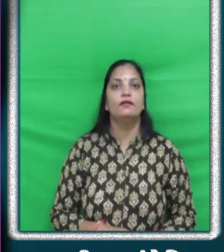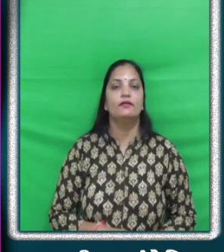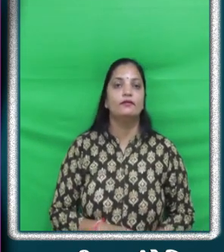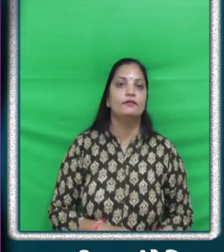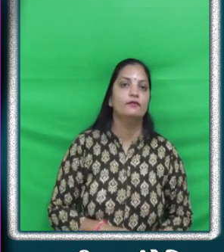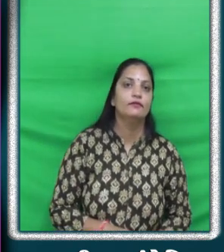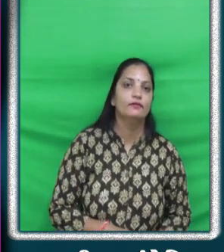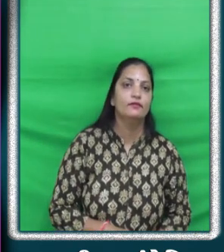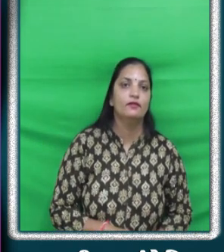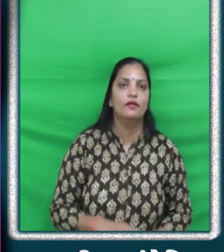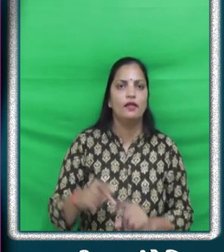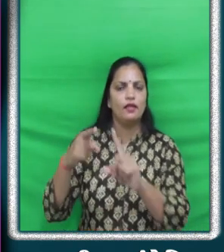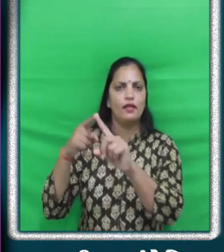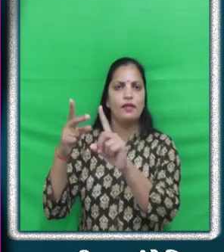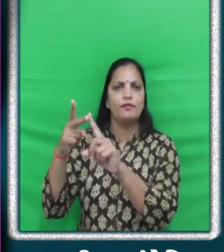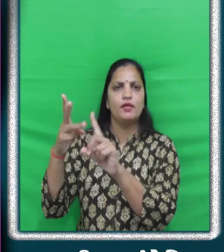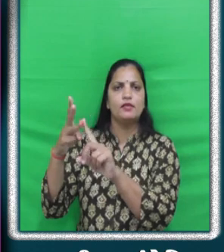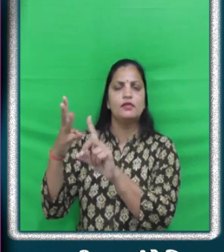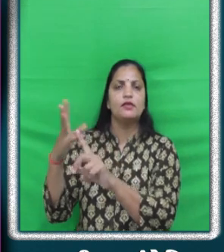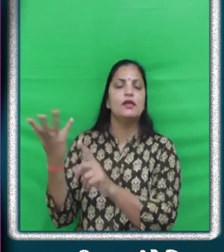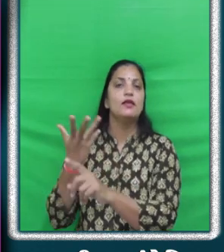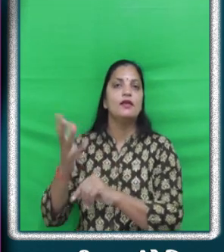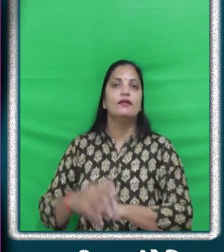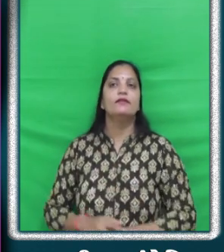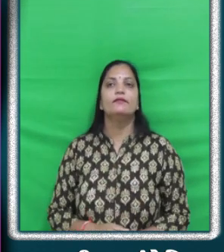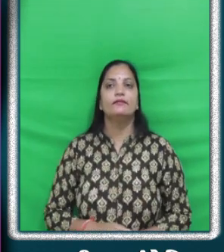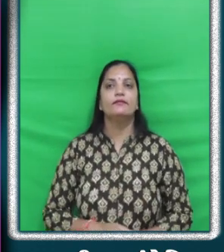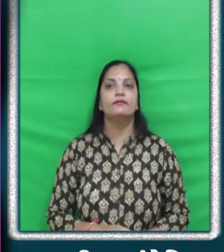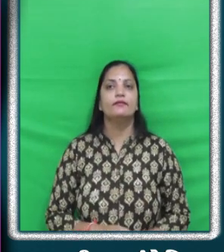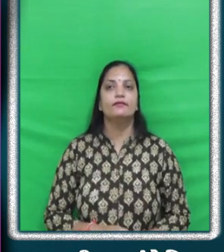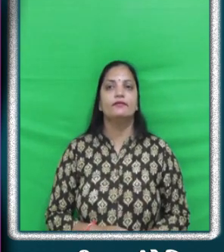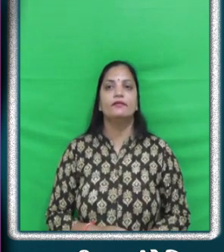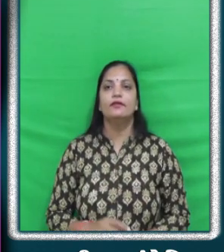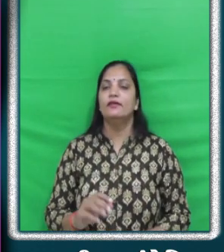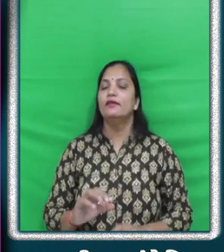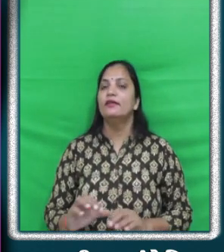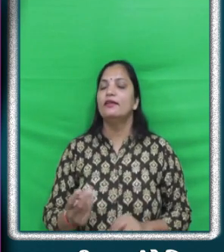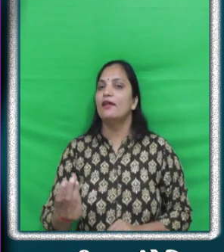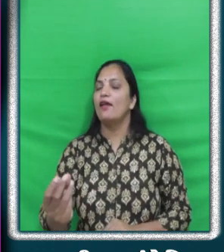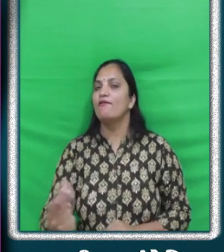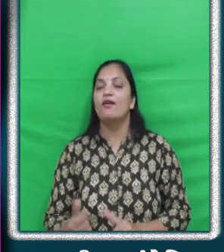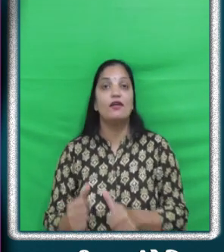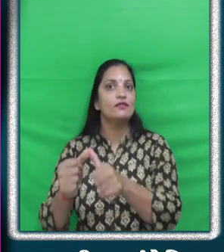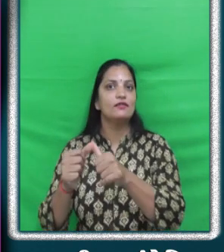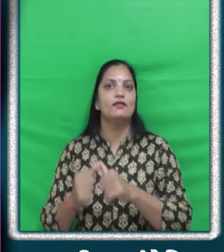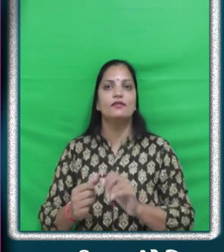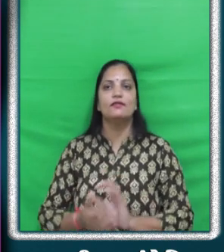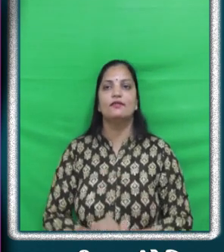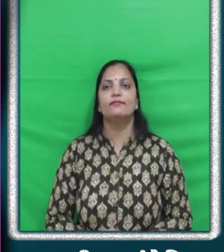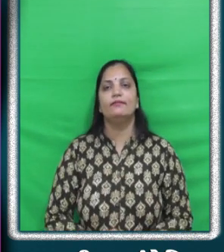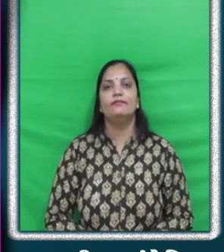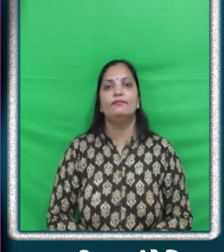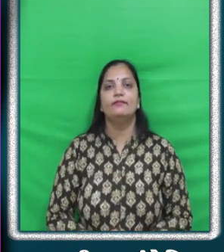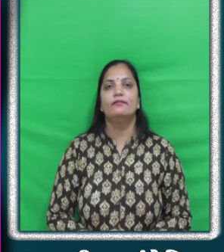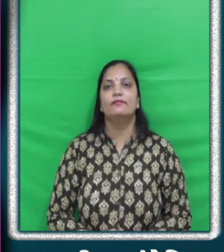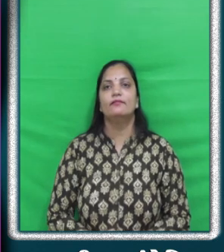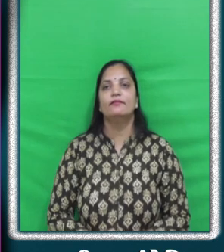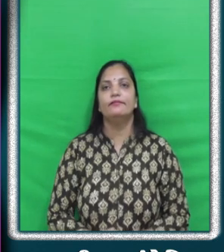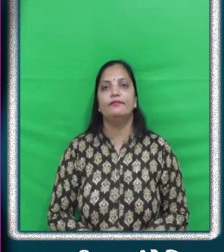ઉભયજીવી, માત્ર ઉભયજીવી, ઉભયજીવી અને સરીસૃપ કે માત્ર મત્સ્ય, એ બી સી ડી ટાઈપ કરવાના છે.